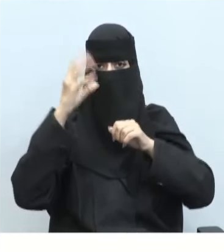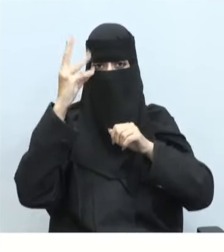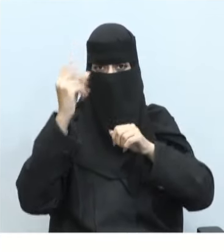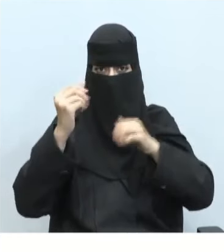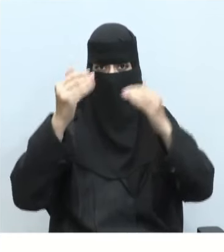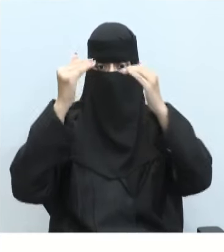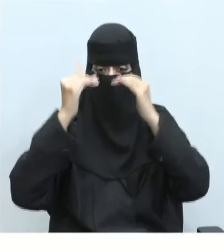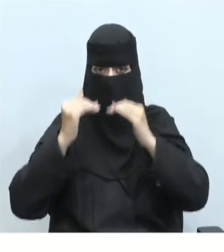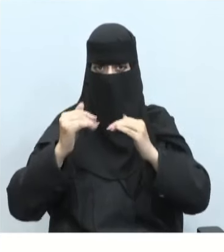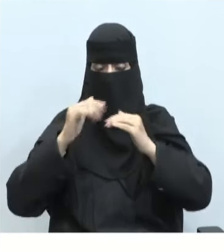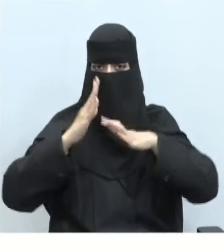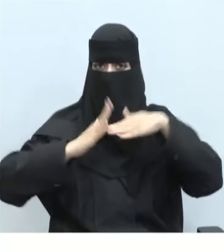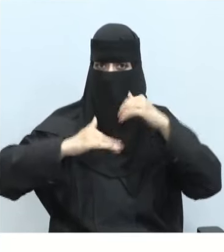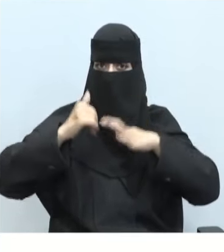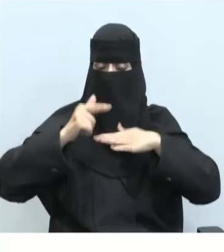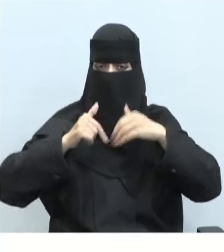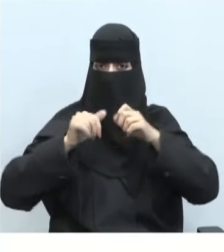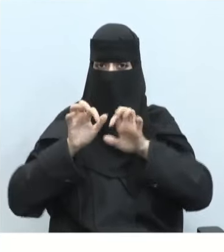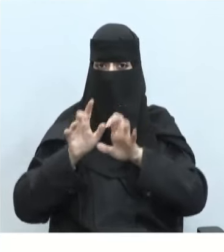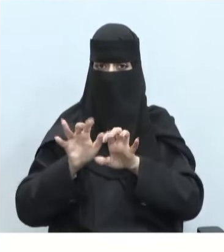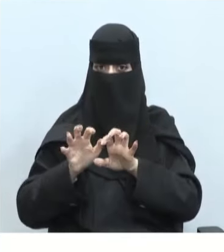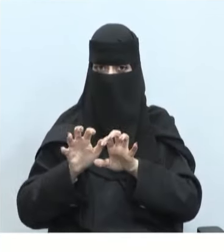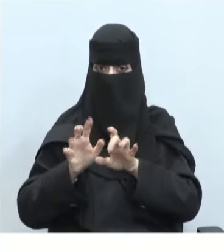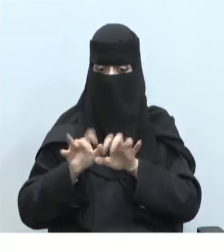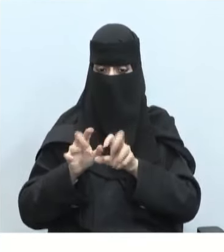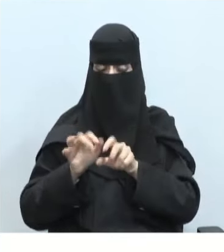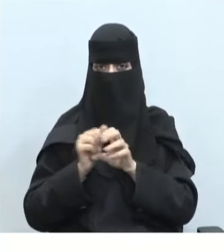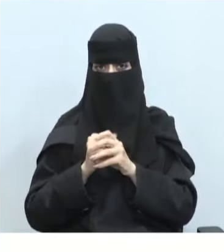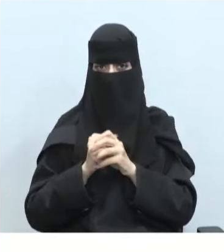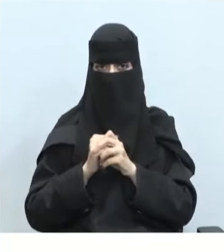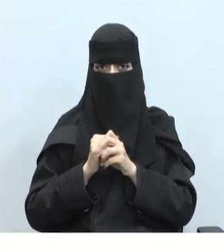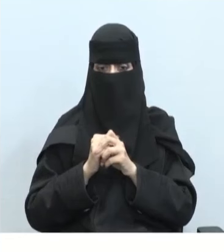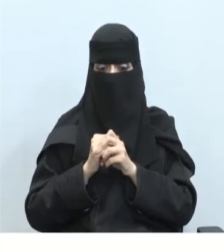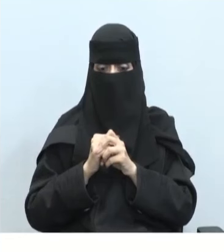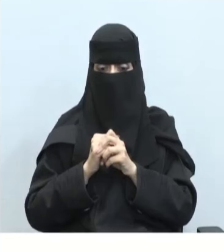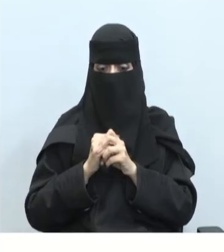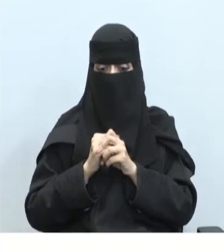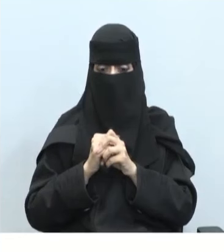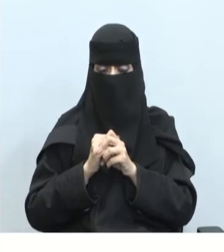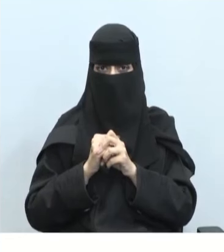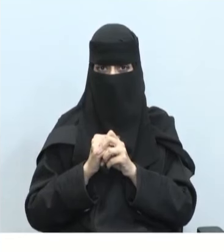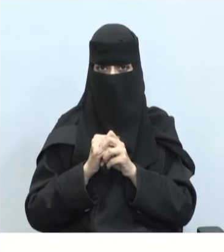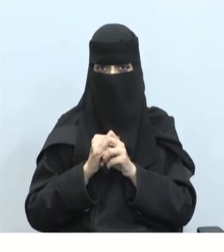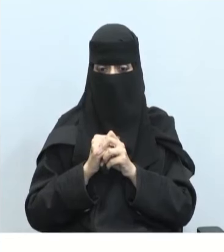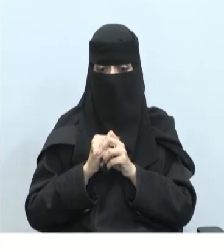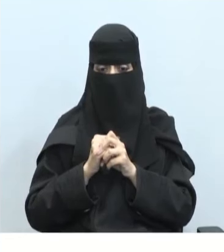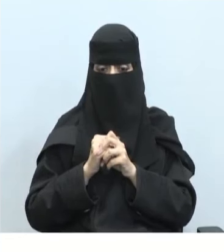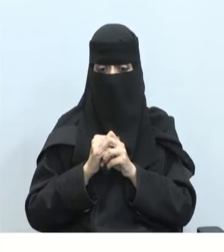المهارات الرقميه في الحقل الاول وهو البحث عن تاكد انك في التبويب